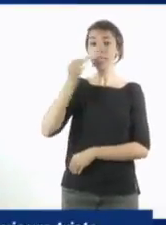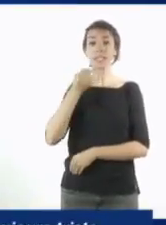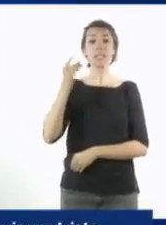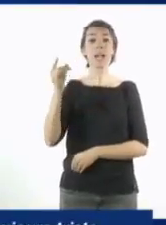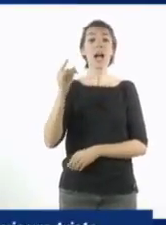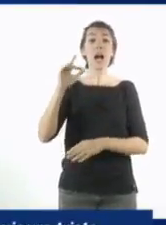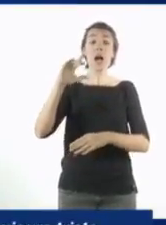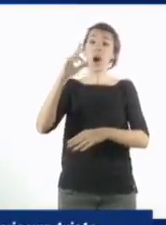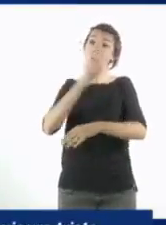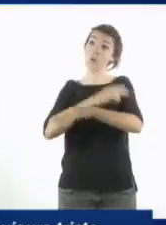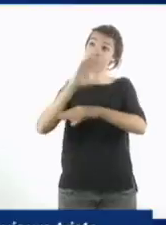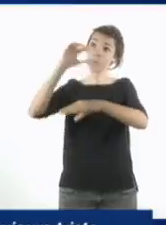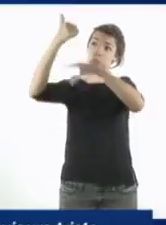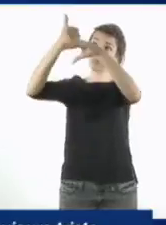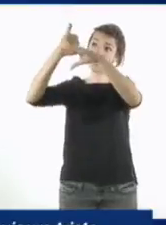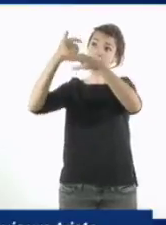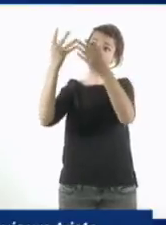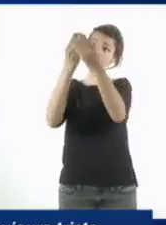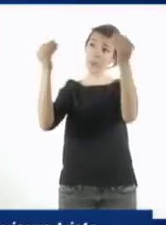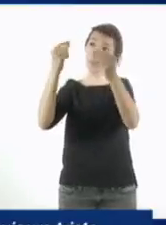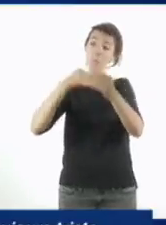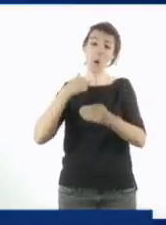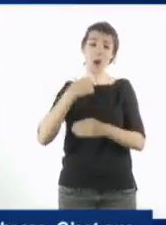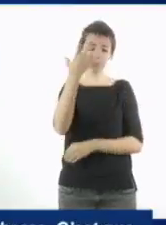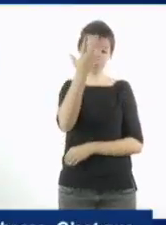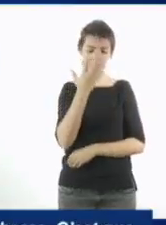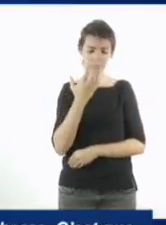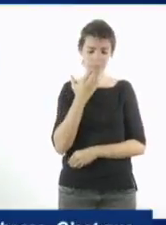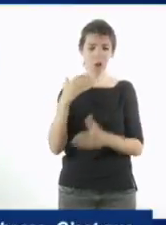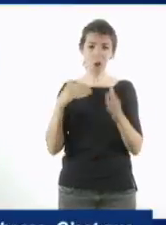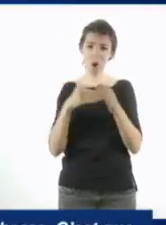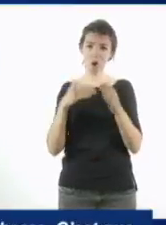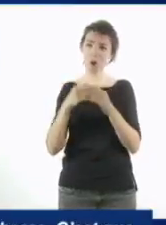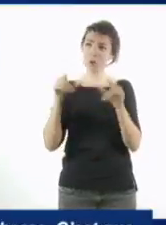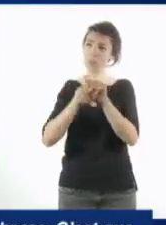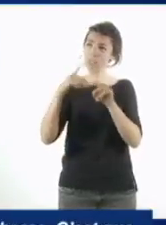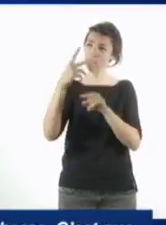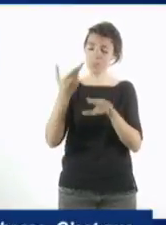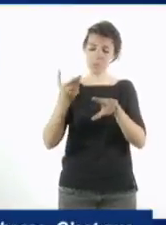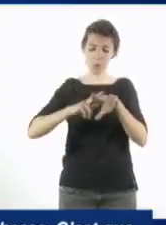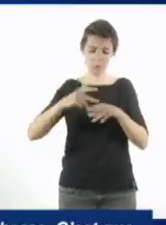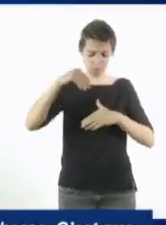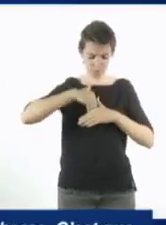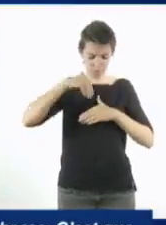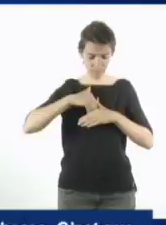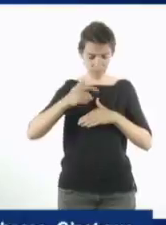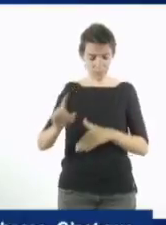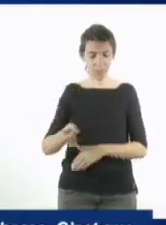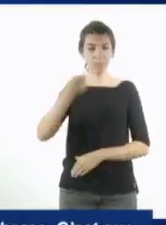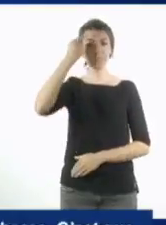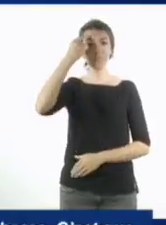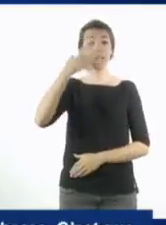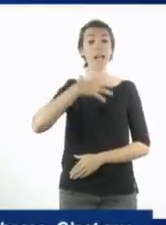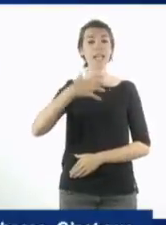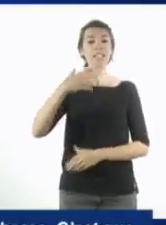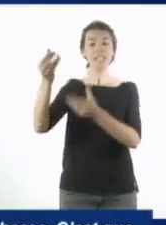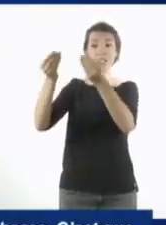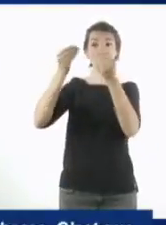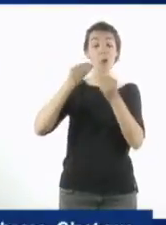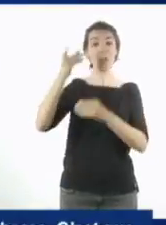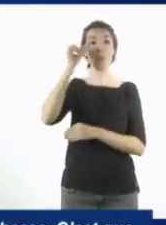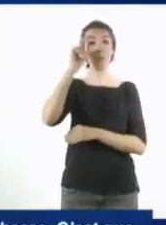je suis toujours triste, je porte toujours son deuil, mais quelque part, il nous a laissé une richesse. C'est que même en tant qu'être